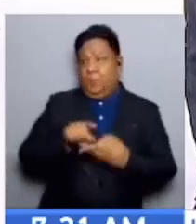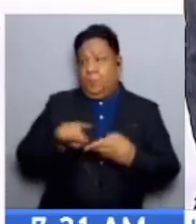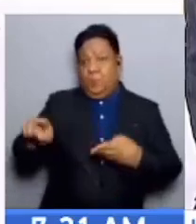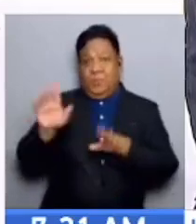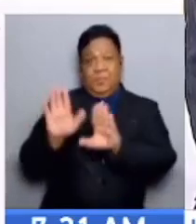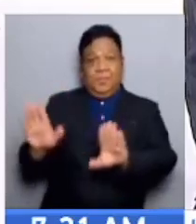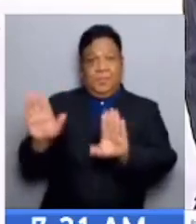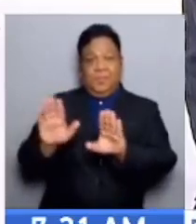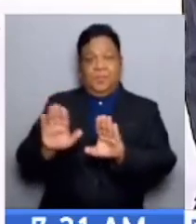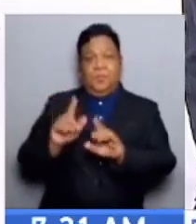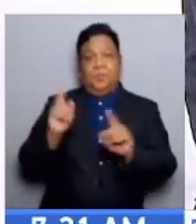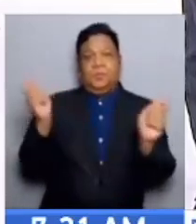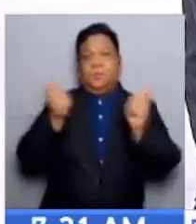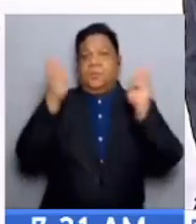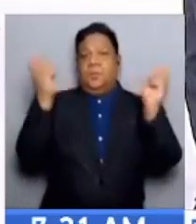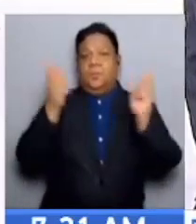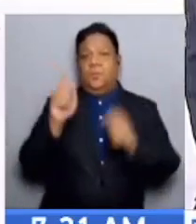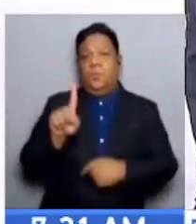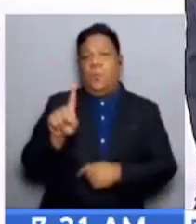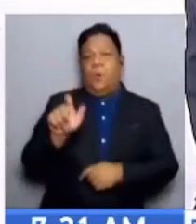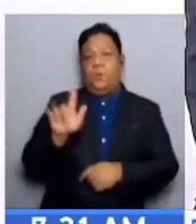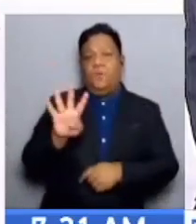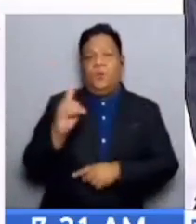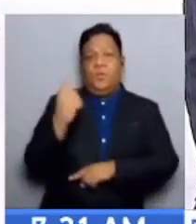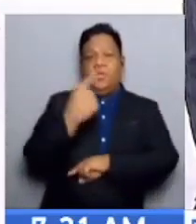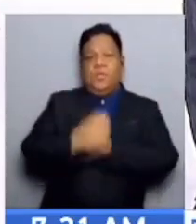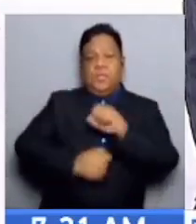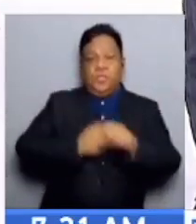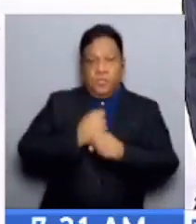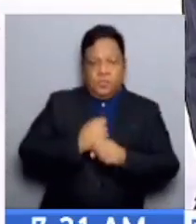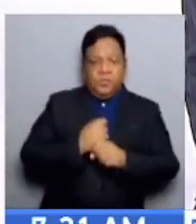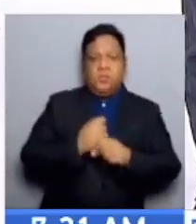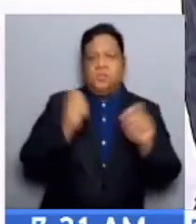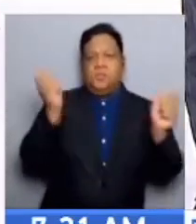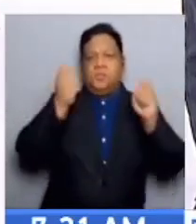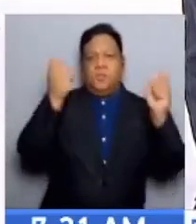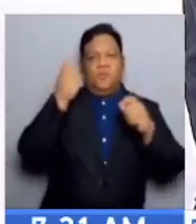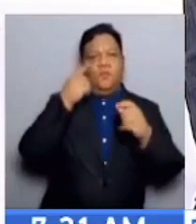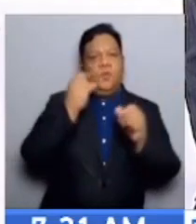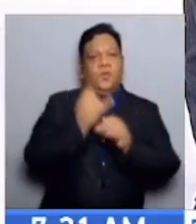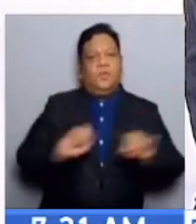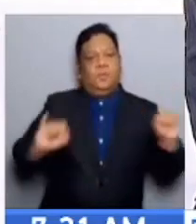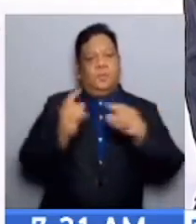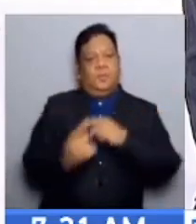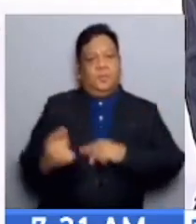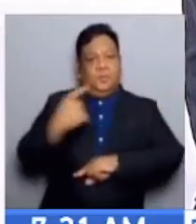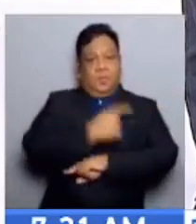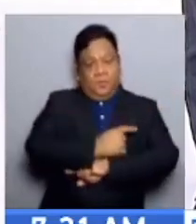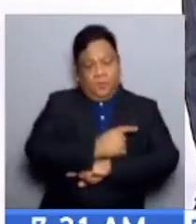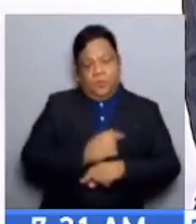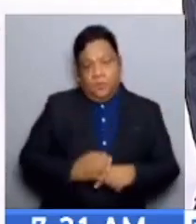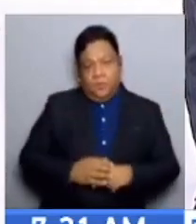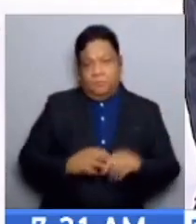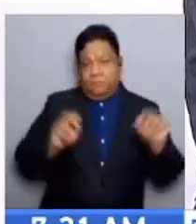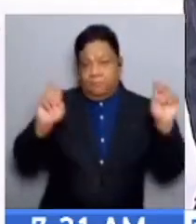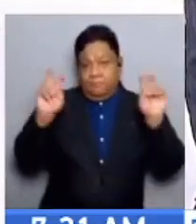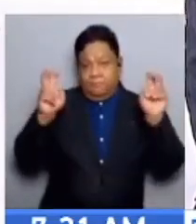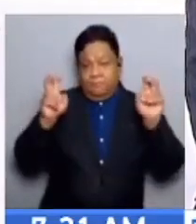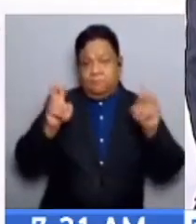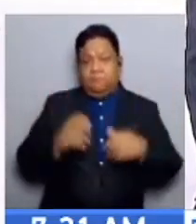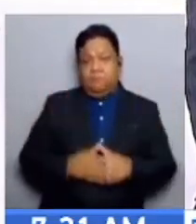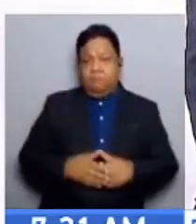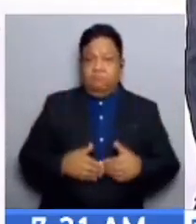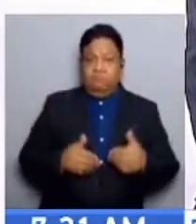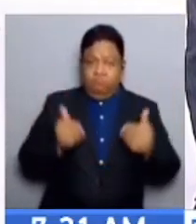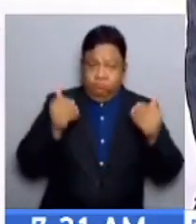na anibersaryo ng Proklamasyon ng Kalayaan o Independence Day ng Pilipinas. May tema itong pagsuong sa hamon ng panibagong